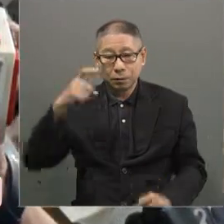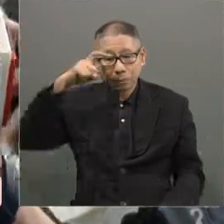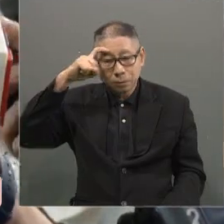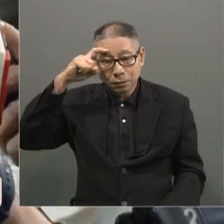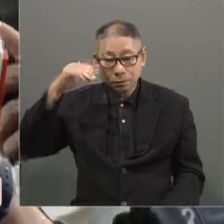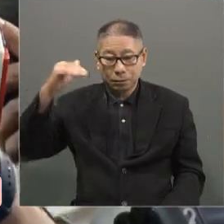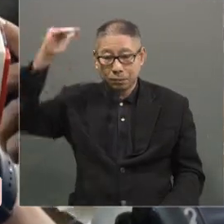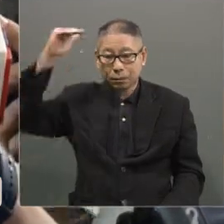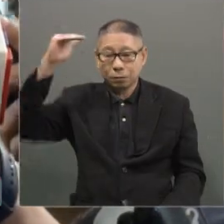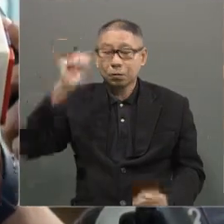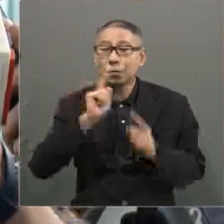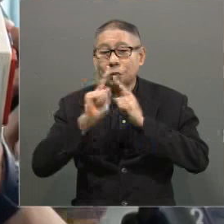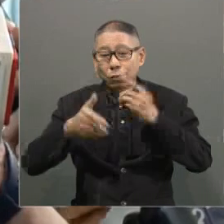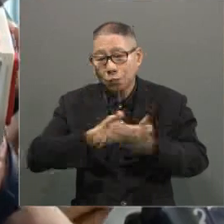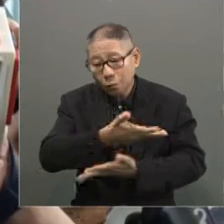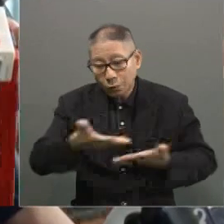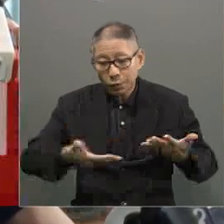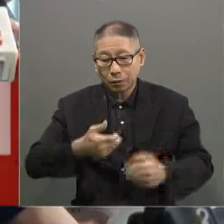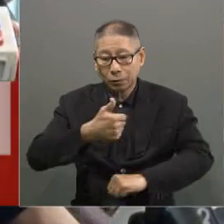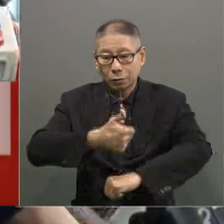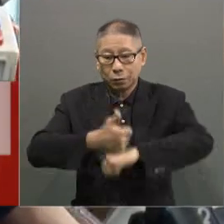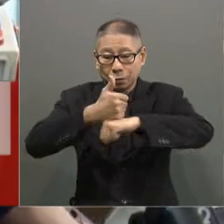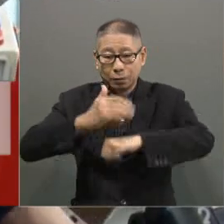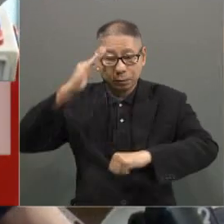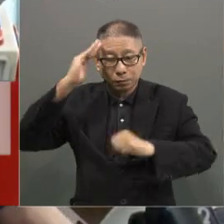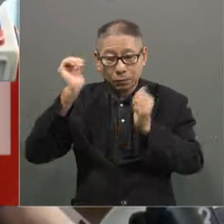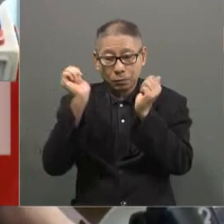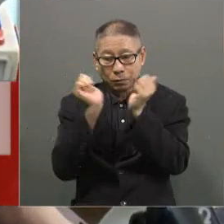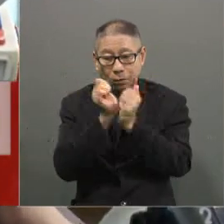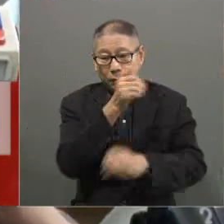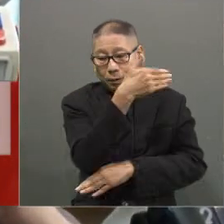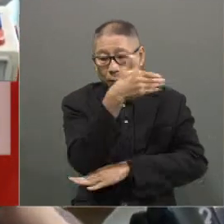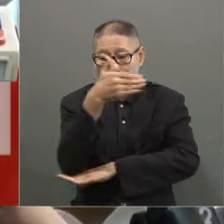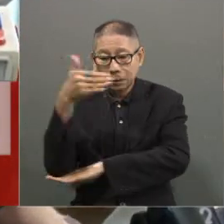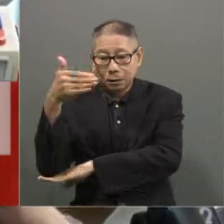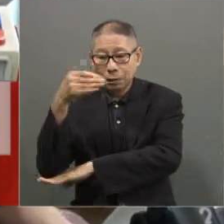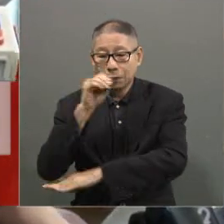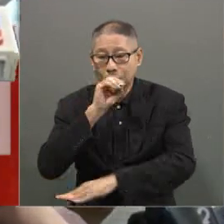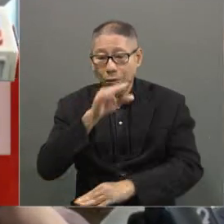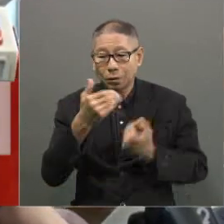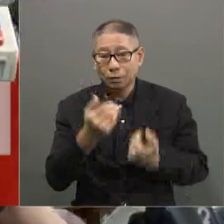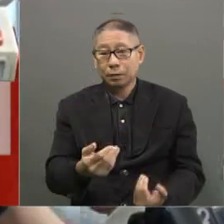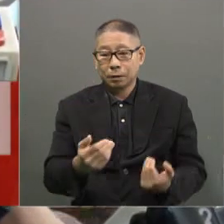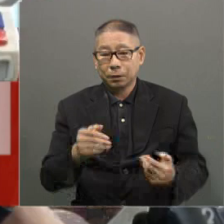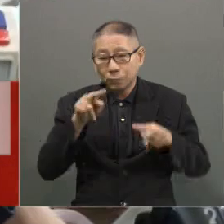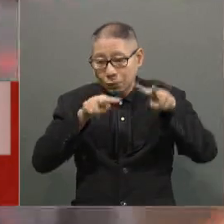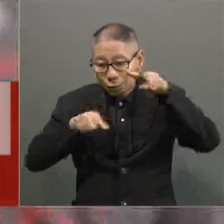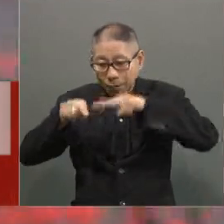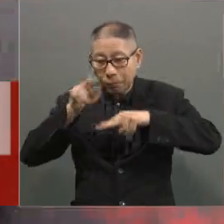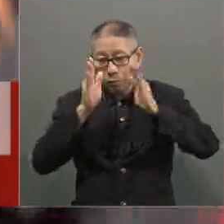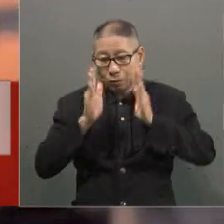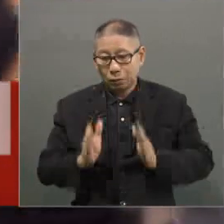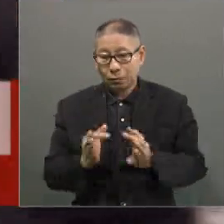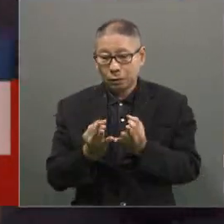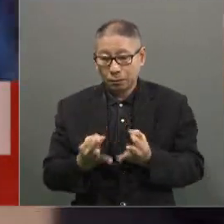าวถึงการพูดคุยกับผู้บัญชาการตำรวจแห่งชาติและเจ้าหน้าที่ระดับสูงที่เกี่ยวข้องกำชับในเรื่องของมาตรการอารักขาบุคคลสำคั